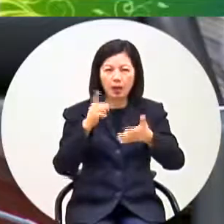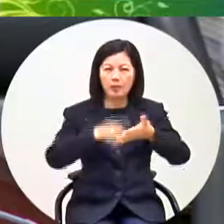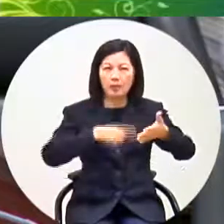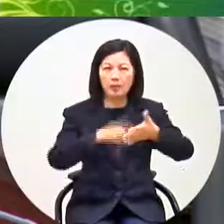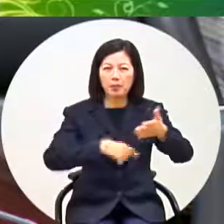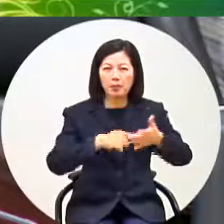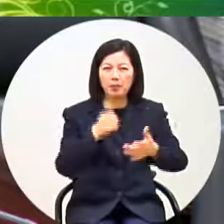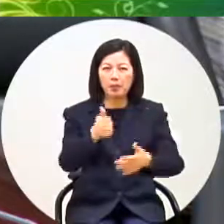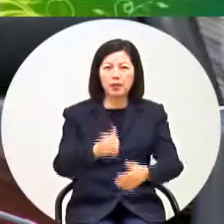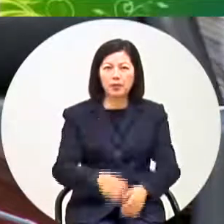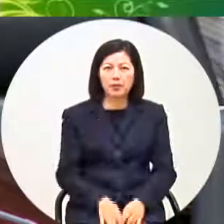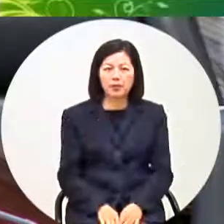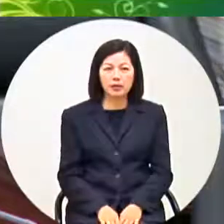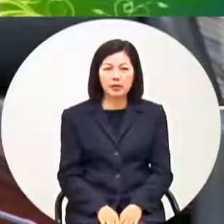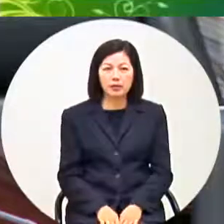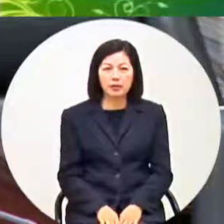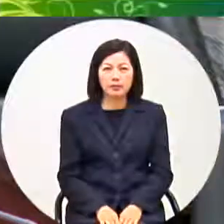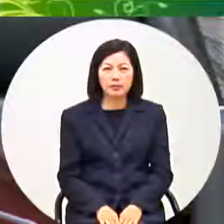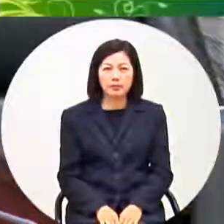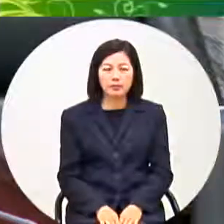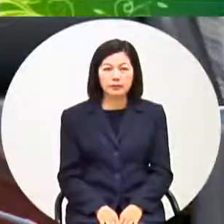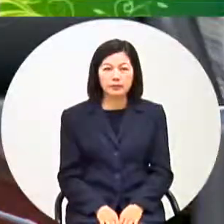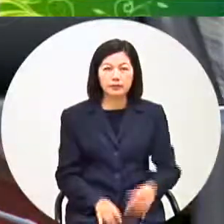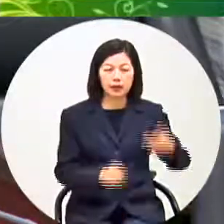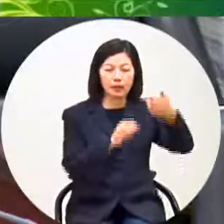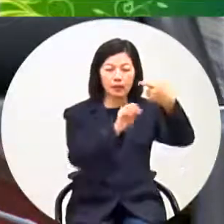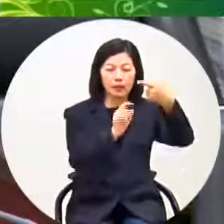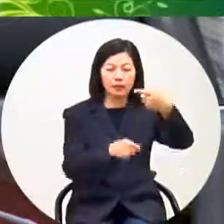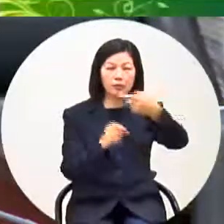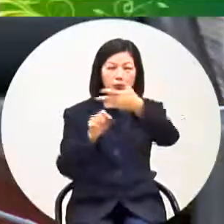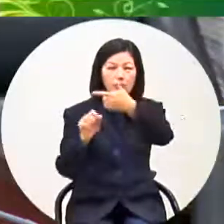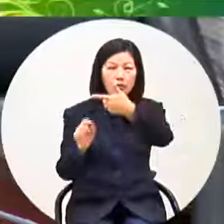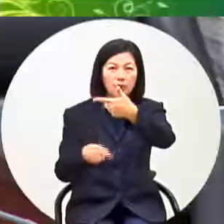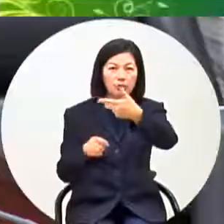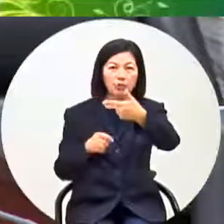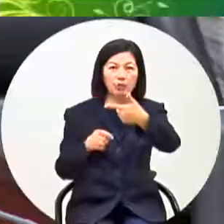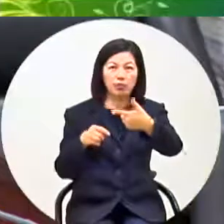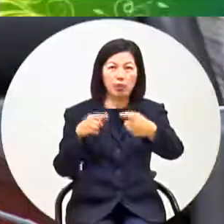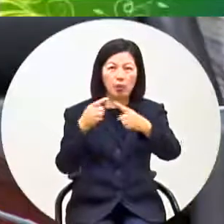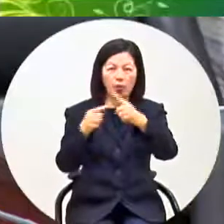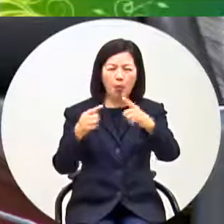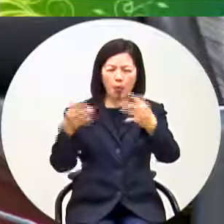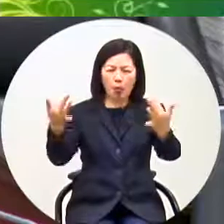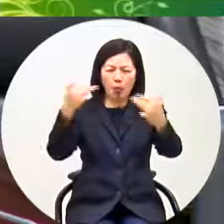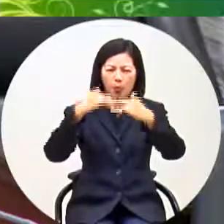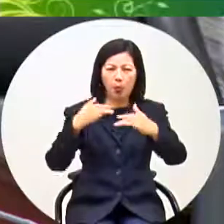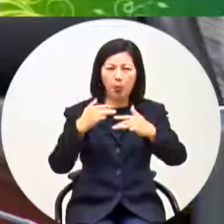光是一到六月累积78.8万人到彩虹村，甚至打败台北101、故宫。